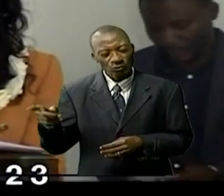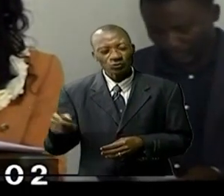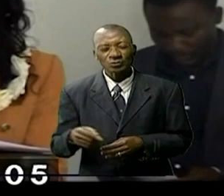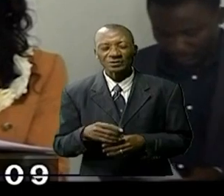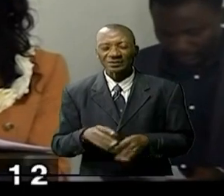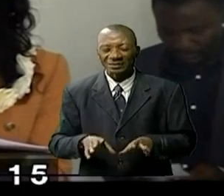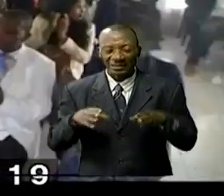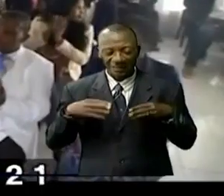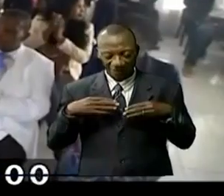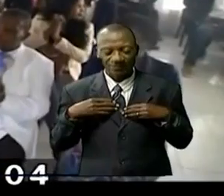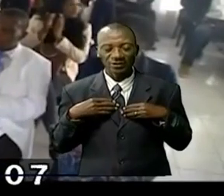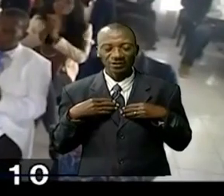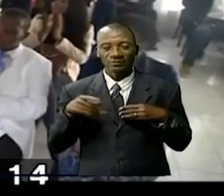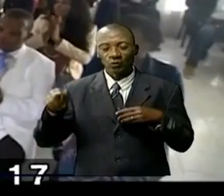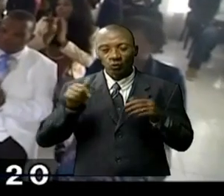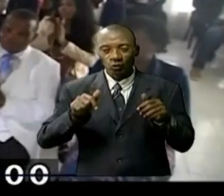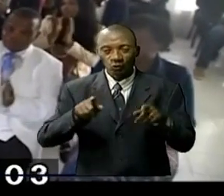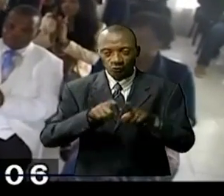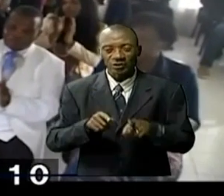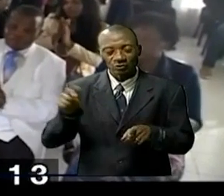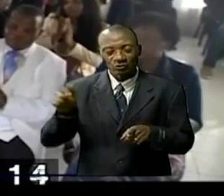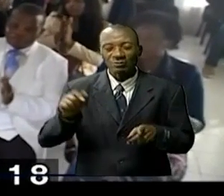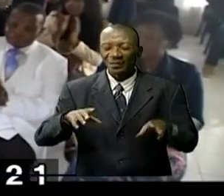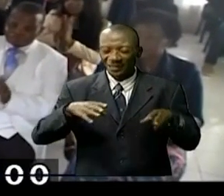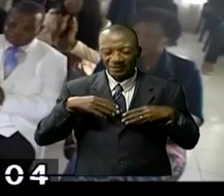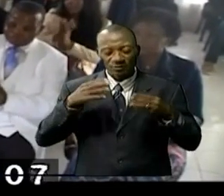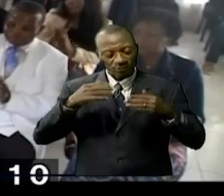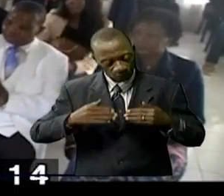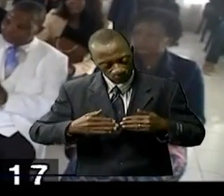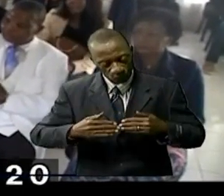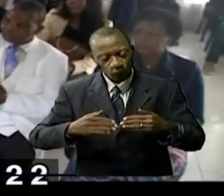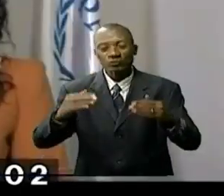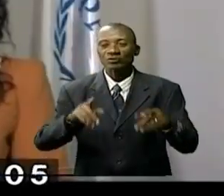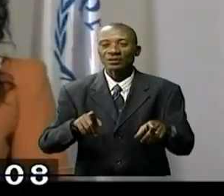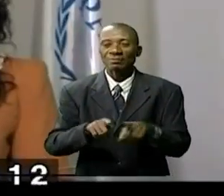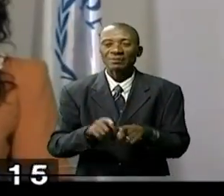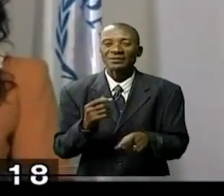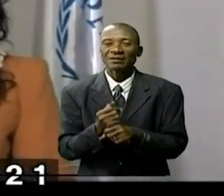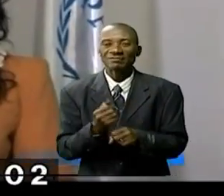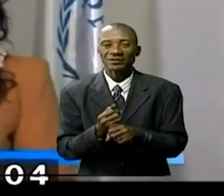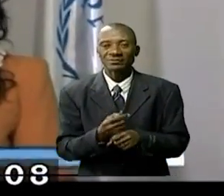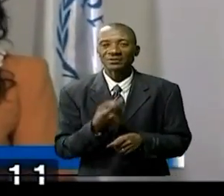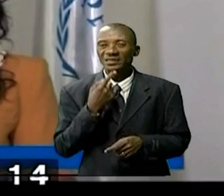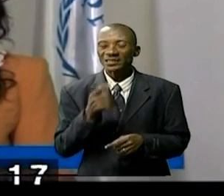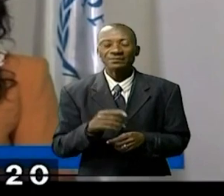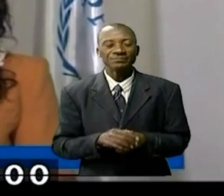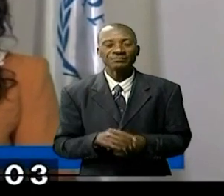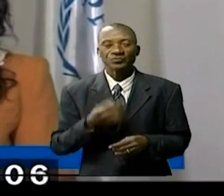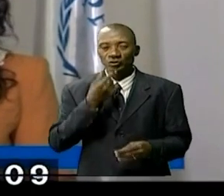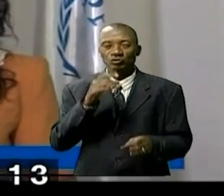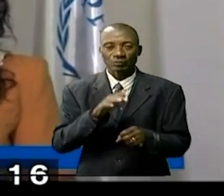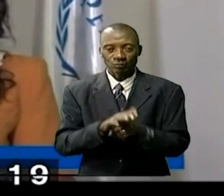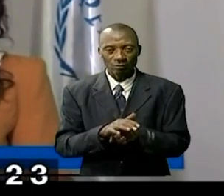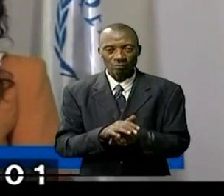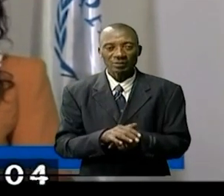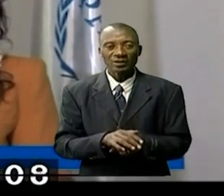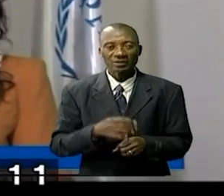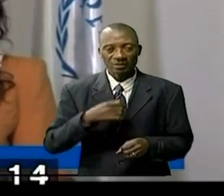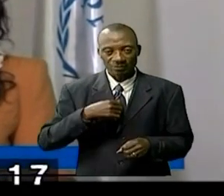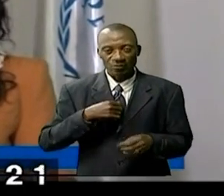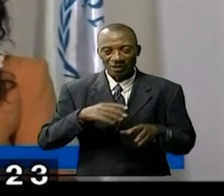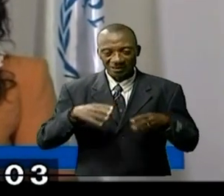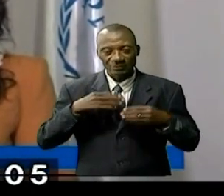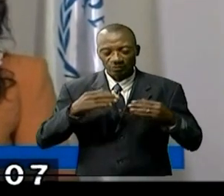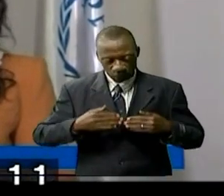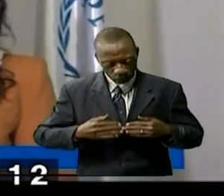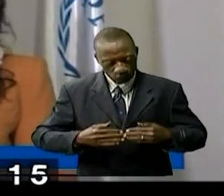appelé l'engagement de continuer sur la même lancée je promets je m'engage à poursuivre la mission humanitaire sur la